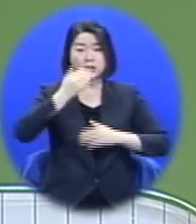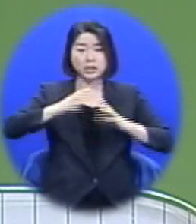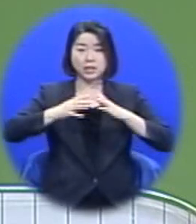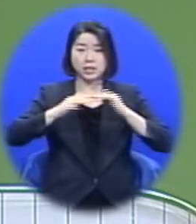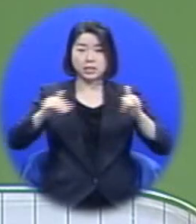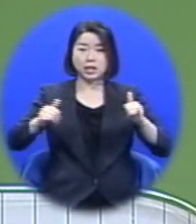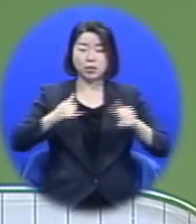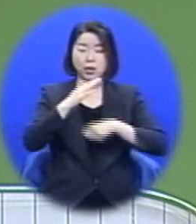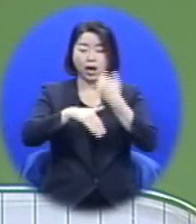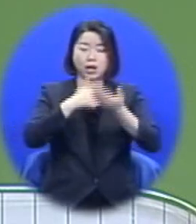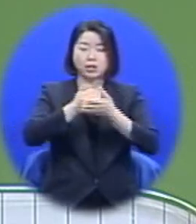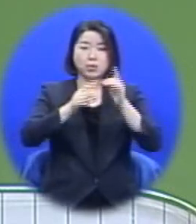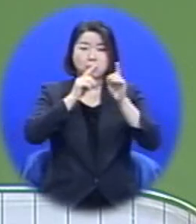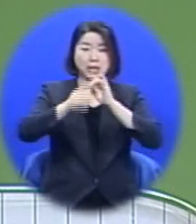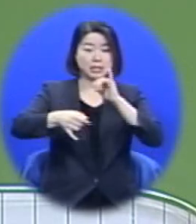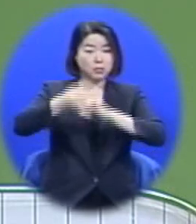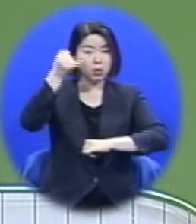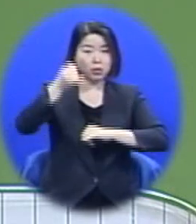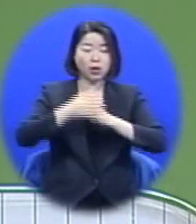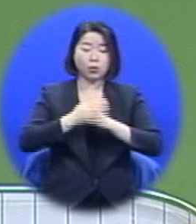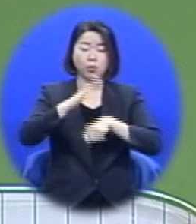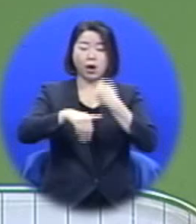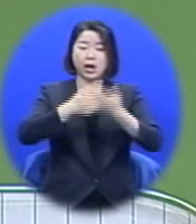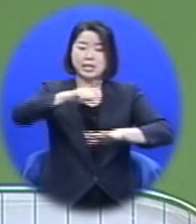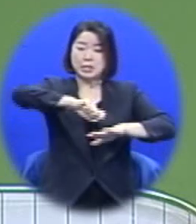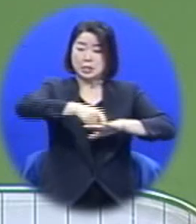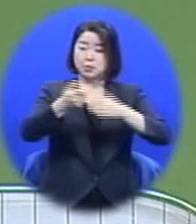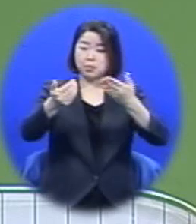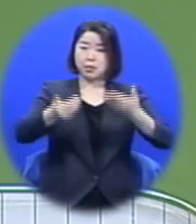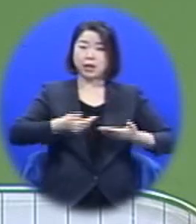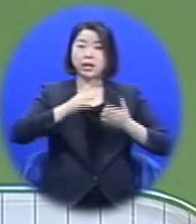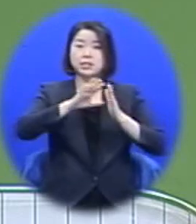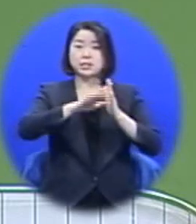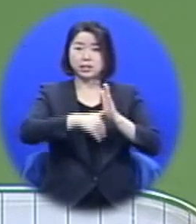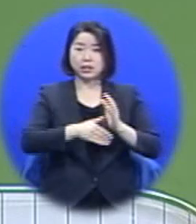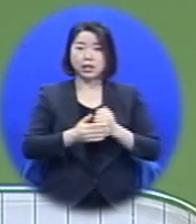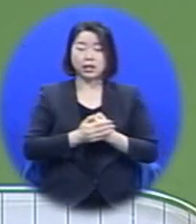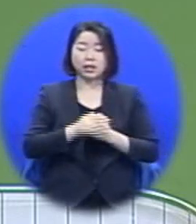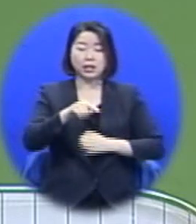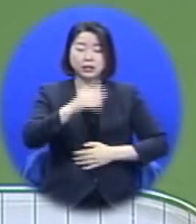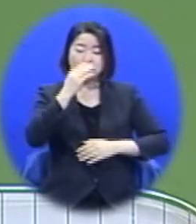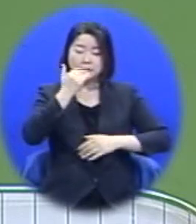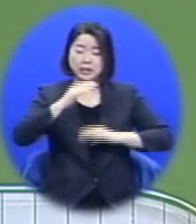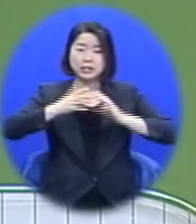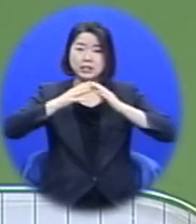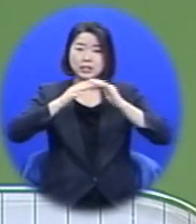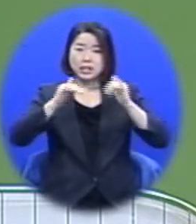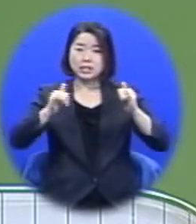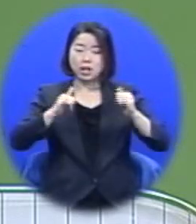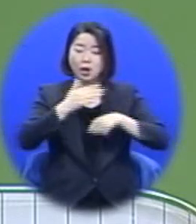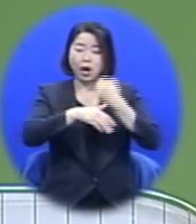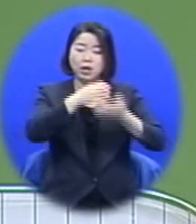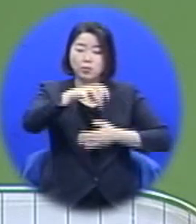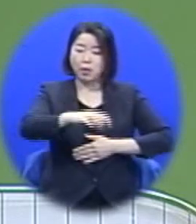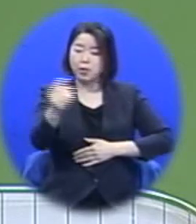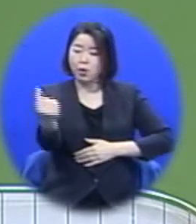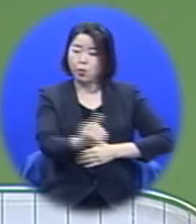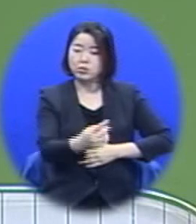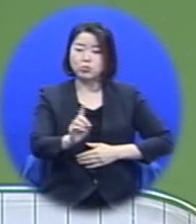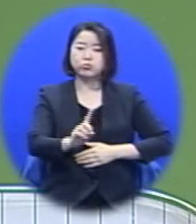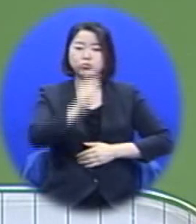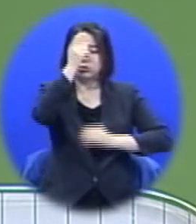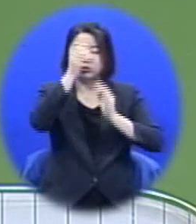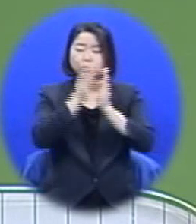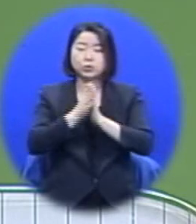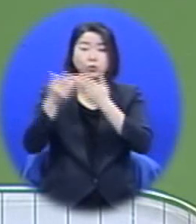말씀을 어기고 하나님의 징계를 당했을 경우에 그 이스라엘 백성들이 하나님 앞에 나와서 무슨 기도를 해야